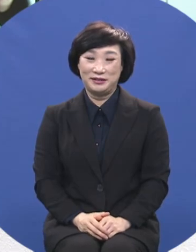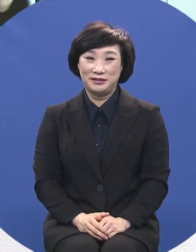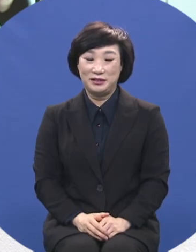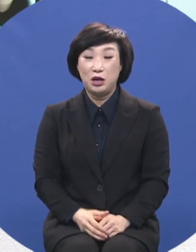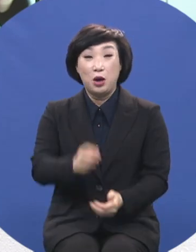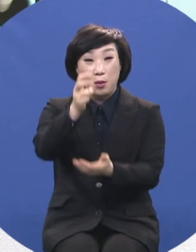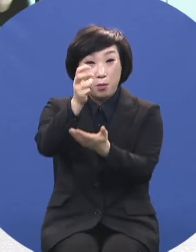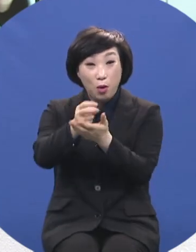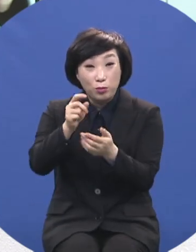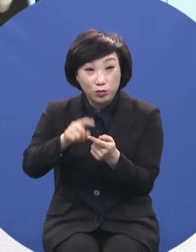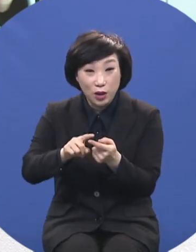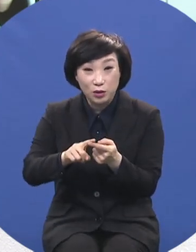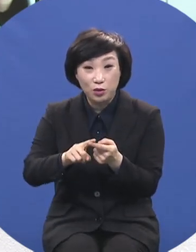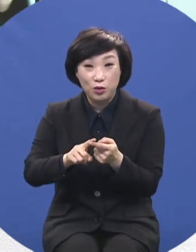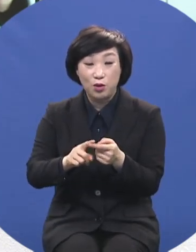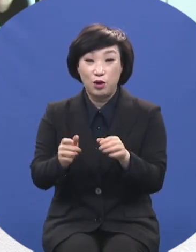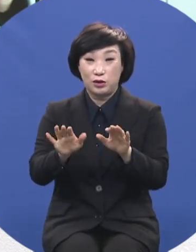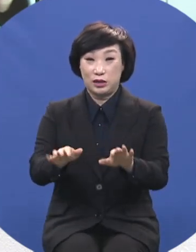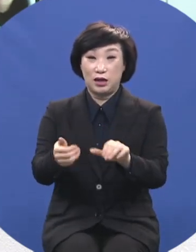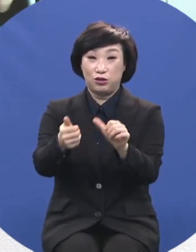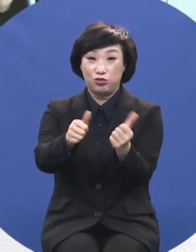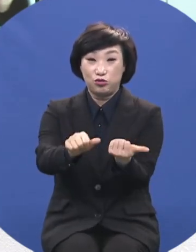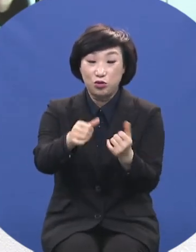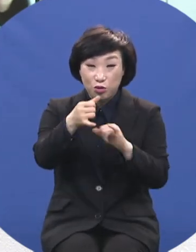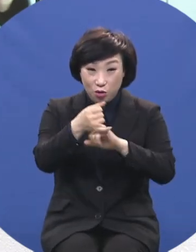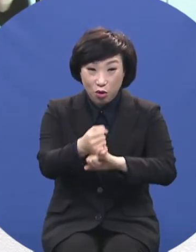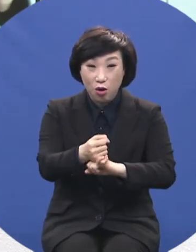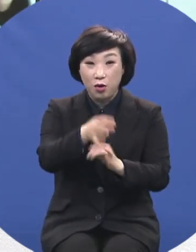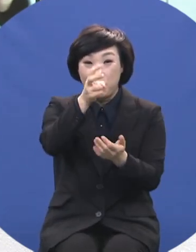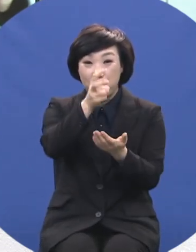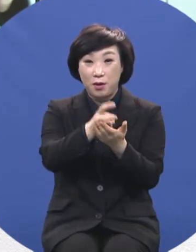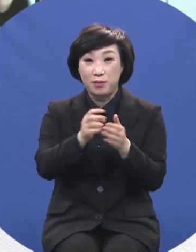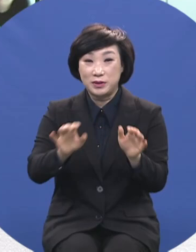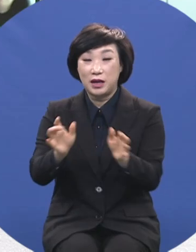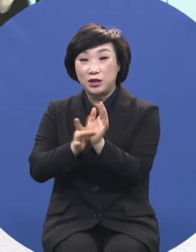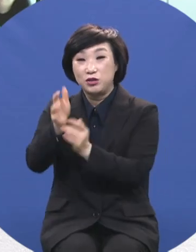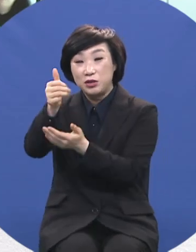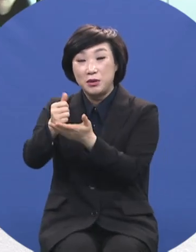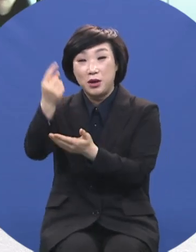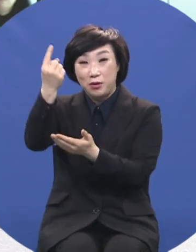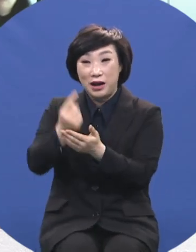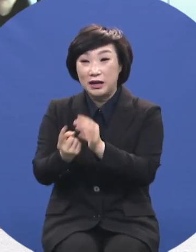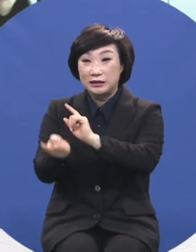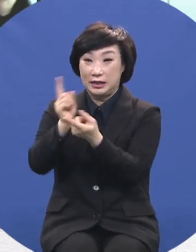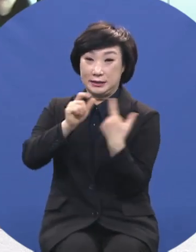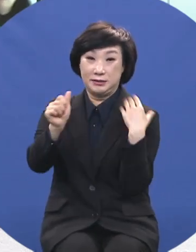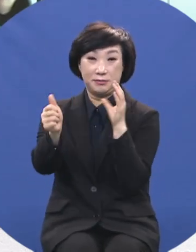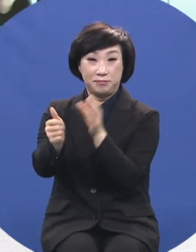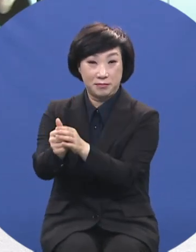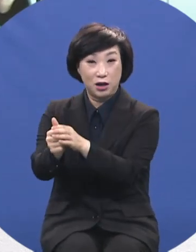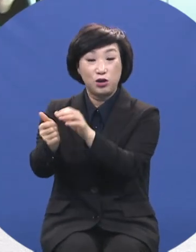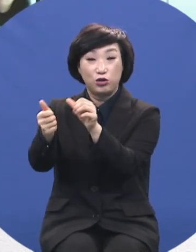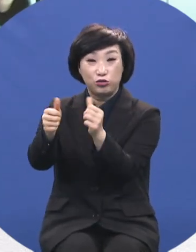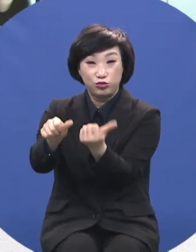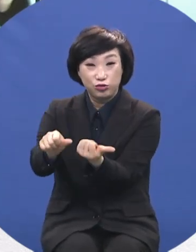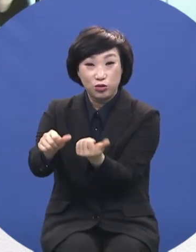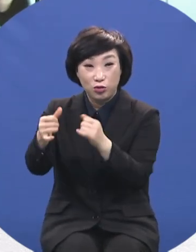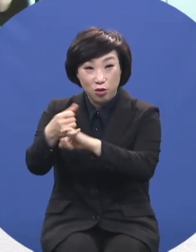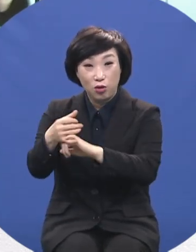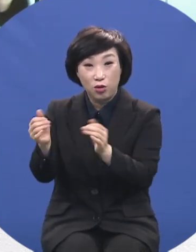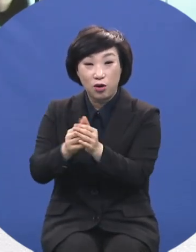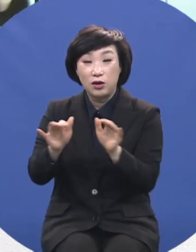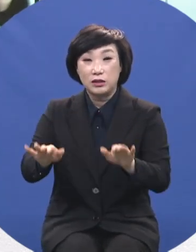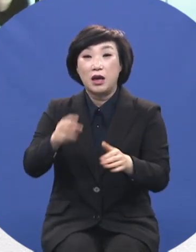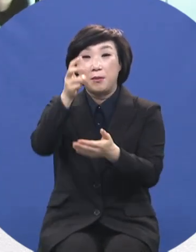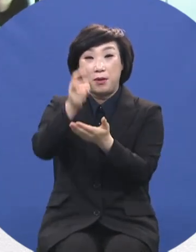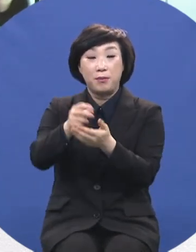해방하였음이니라. 법대로 정령 죽으리라는 법을 예수님이 대신 짊어지고 정령 죽으심으로